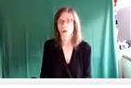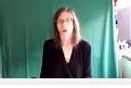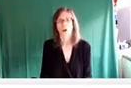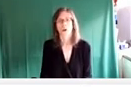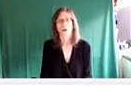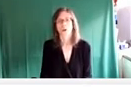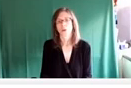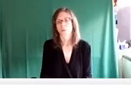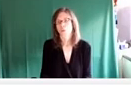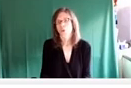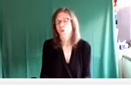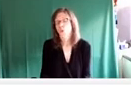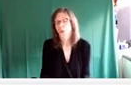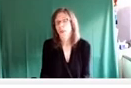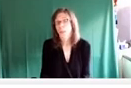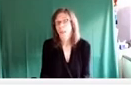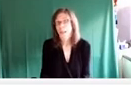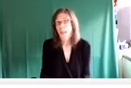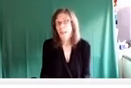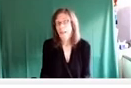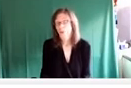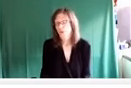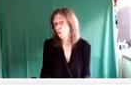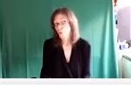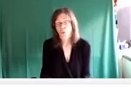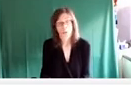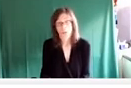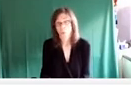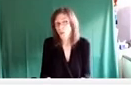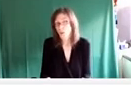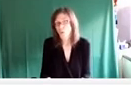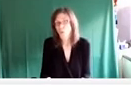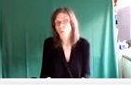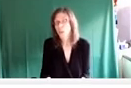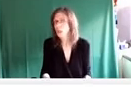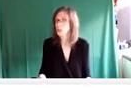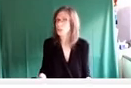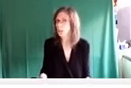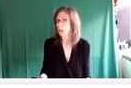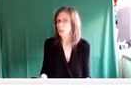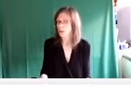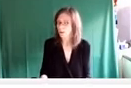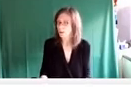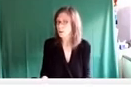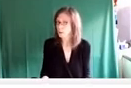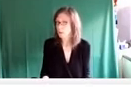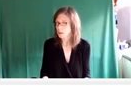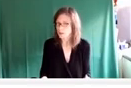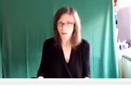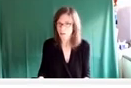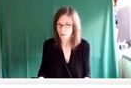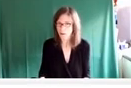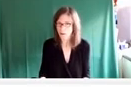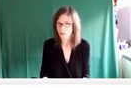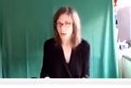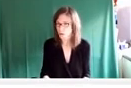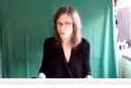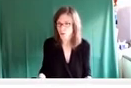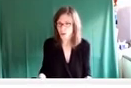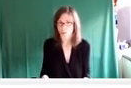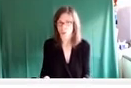autres. Même chose pour SPSS, c'est sûr que c'est pas un outil à dénigrer. C'est très pratique, c'est très